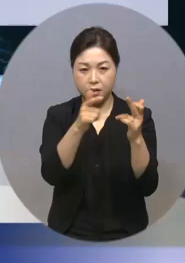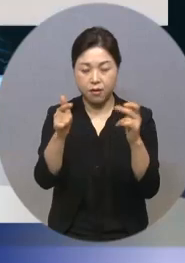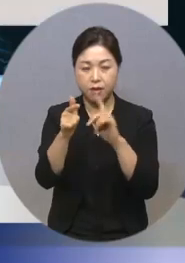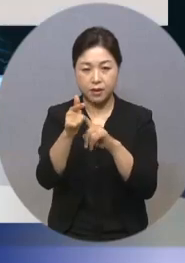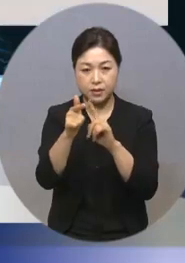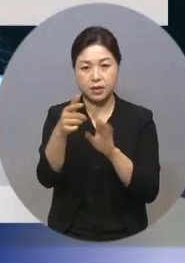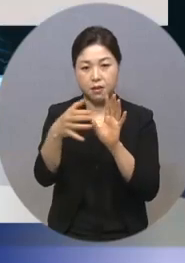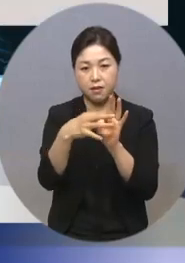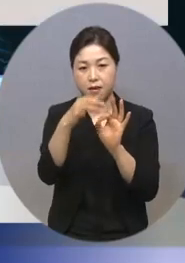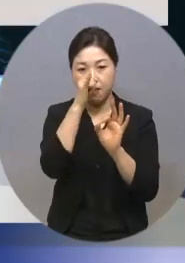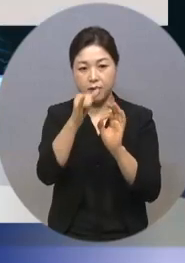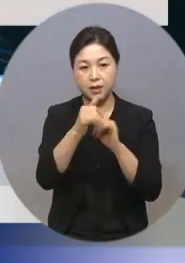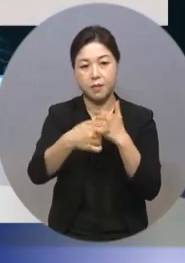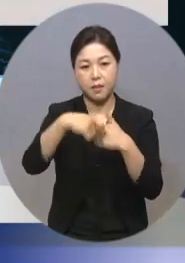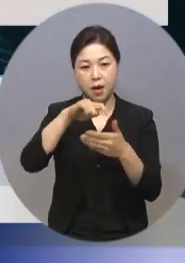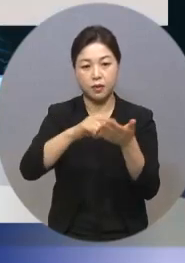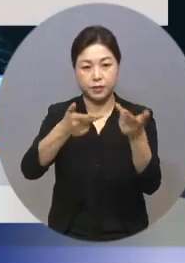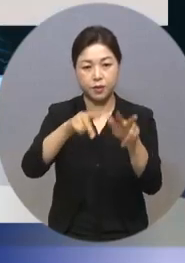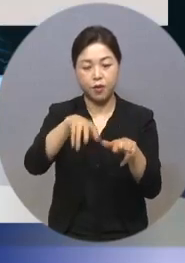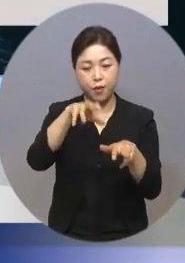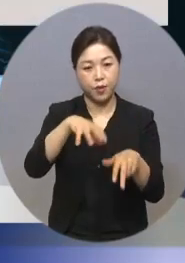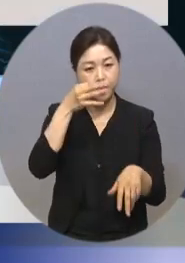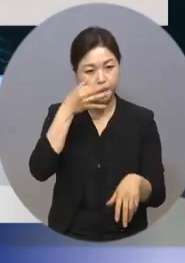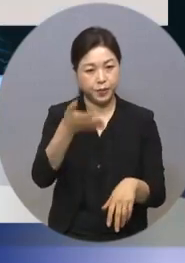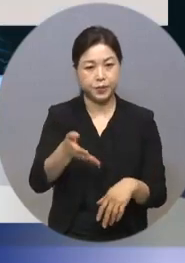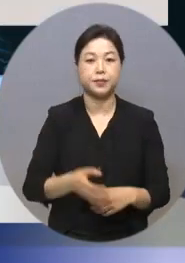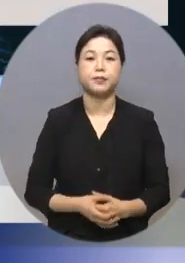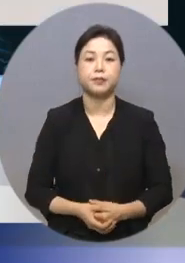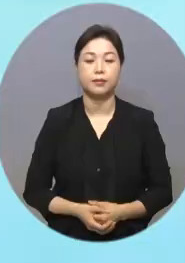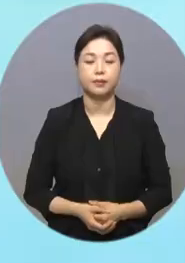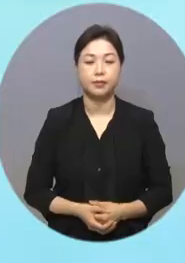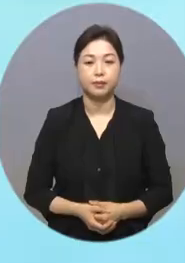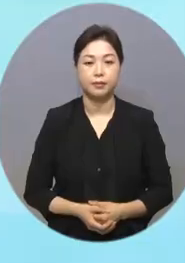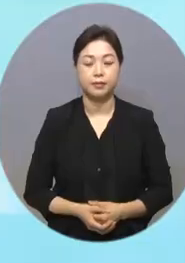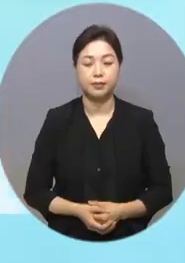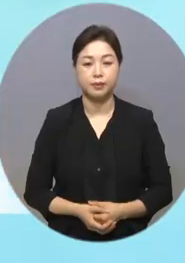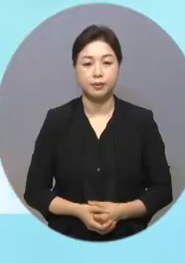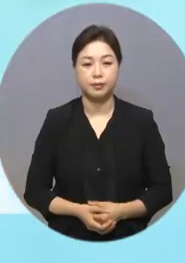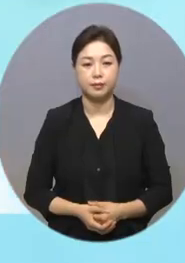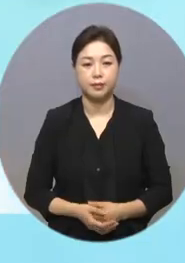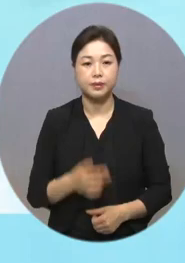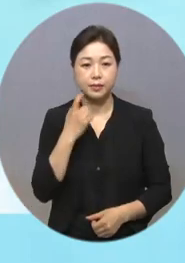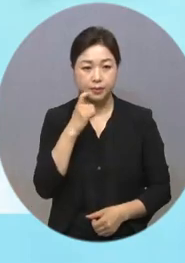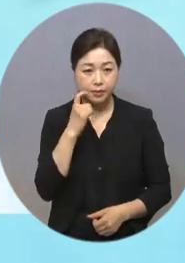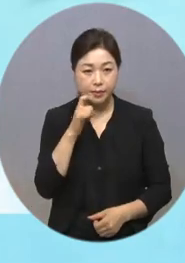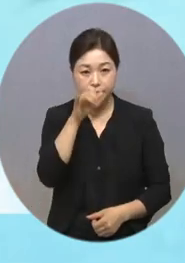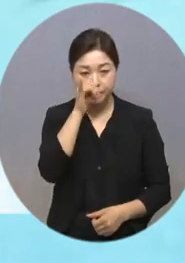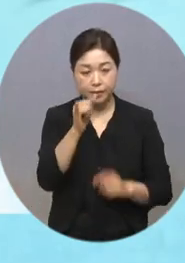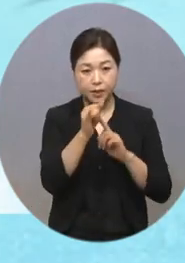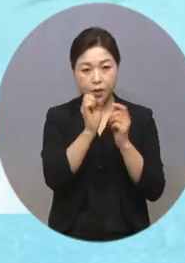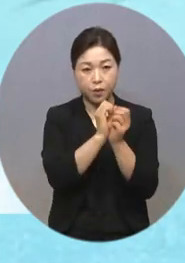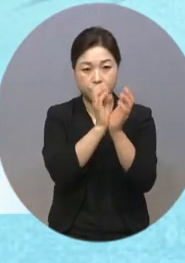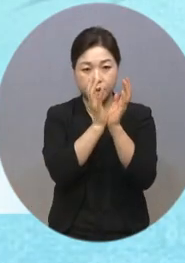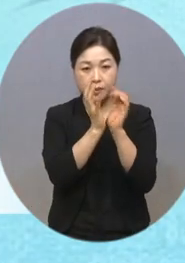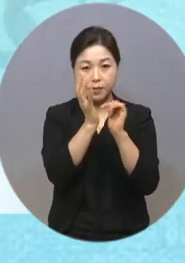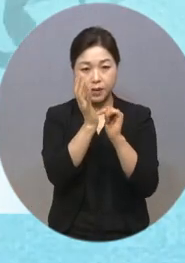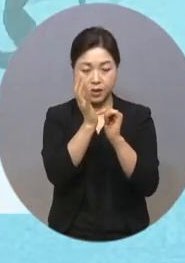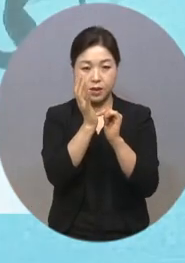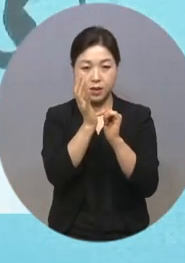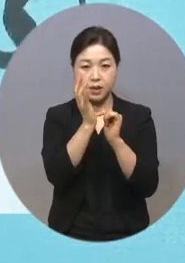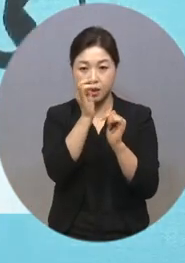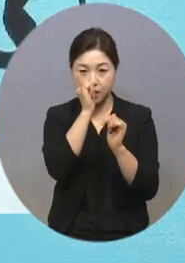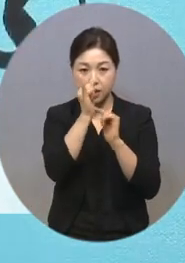꾸며진 마음 정원의 이소영 기자가 다녀왔습니다 노랗게 물든 꽃잎 알의 놓인 따뜻한